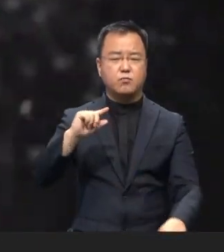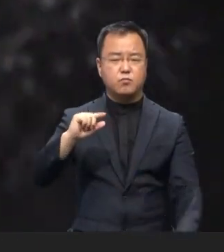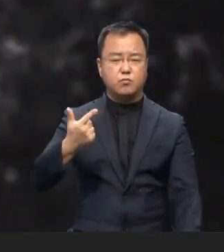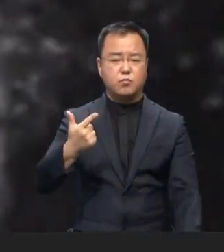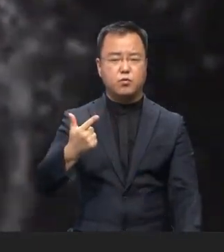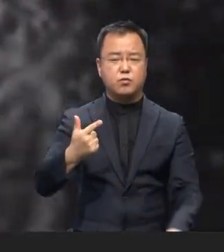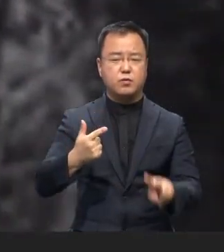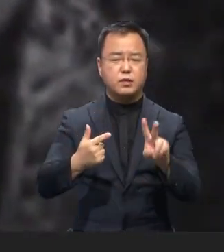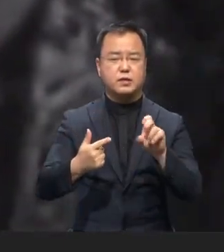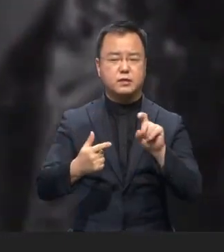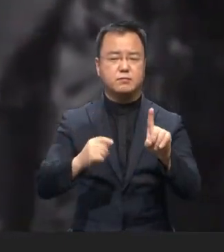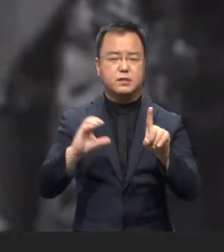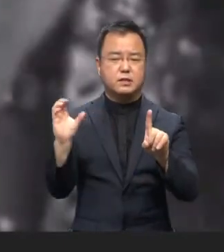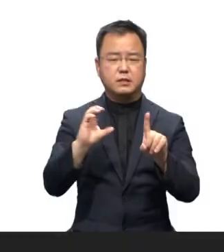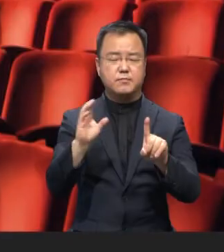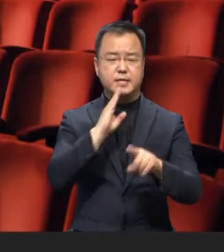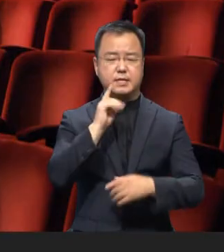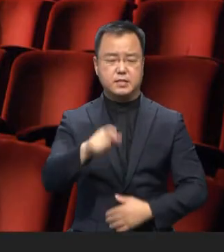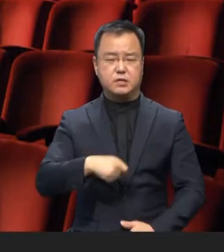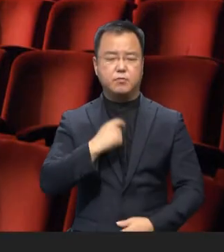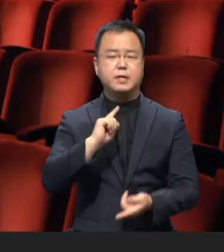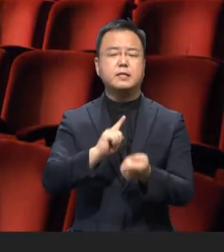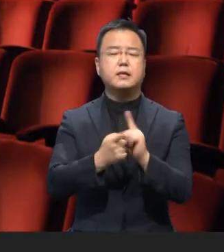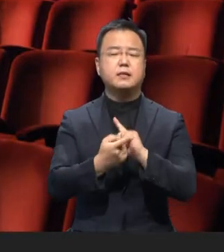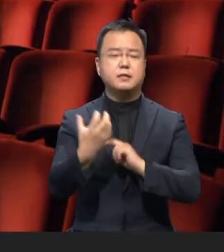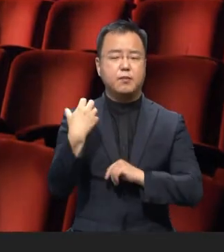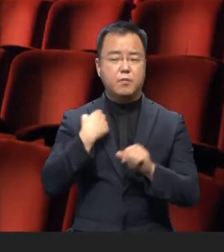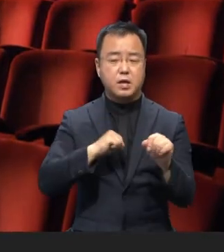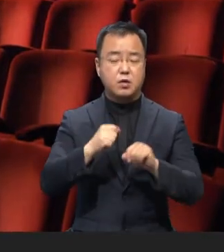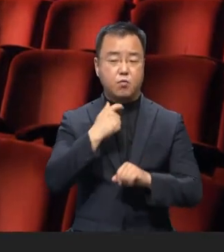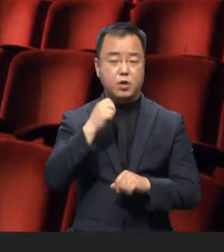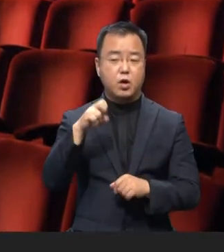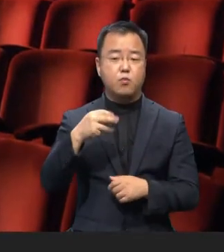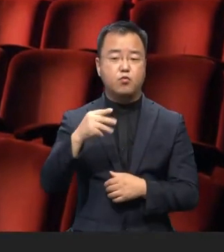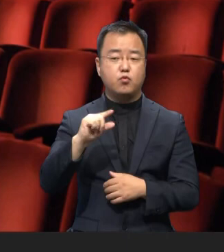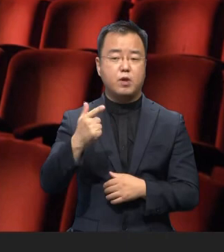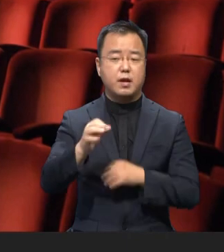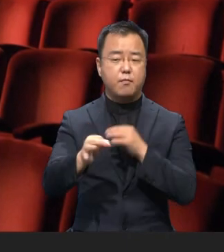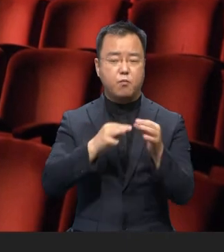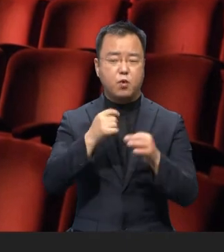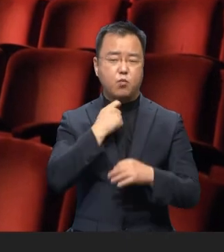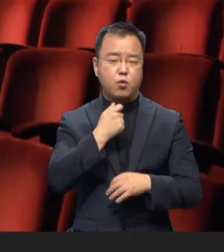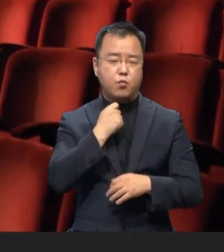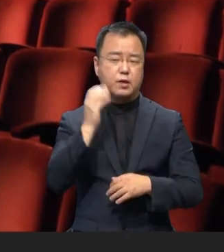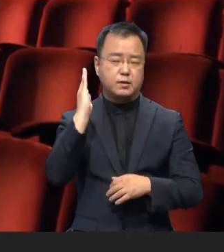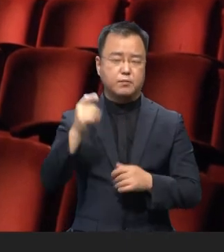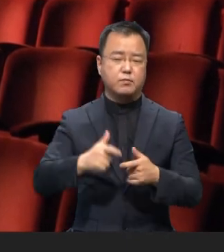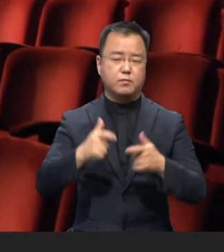21세기의 정의를 대변할 진짜 뮬란을 원하는 목소리는 점점 커지고 있습니다.